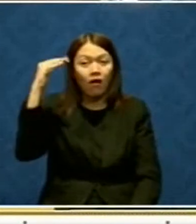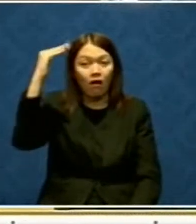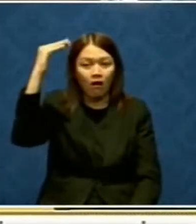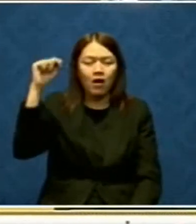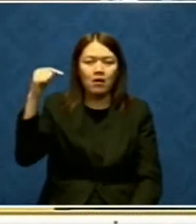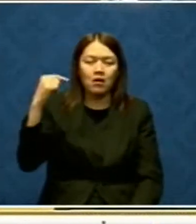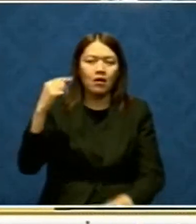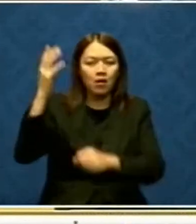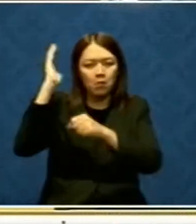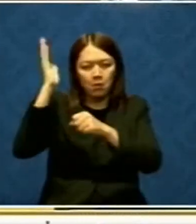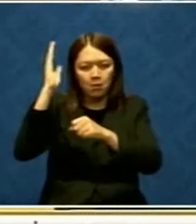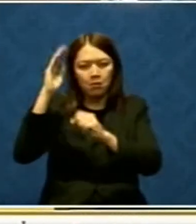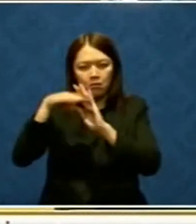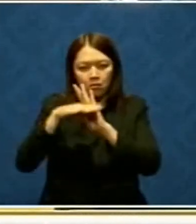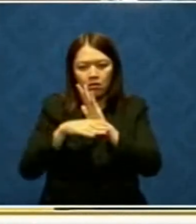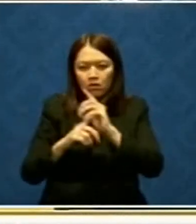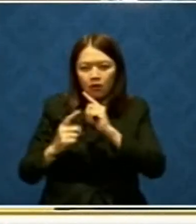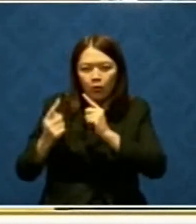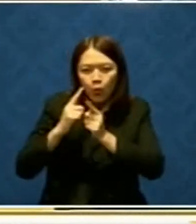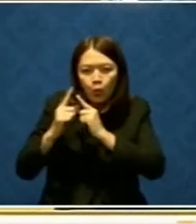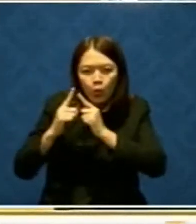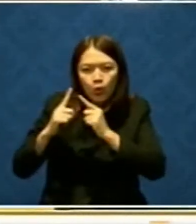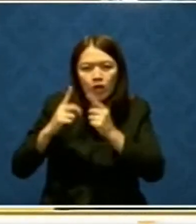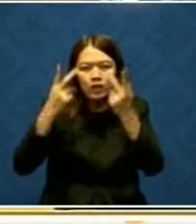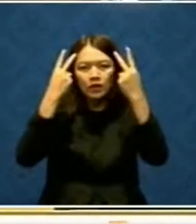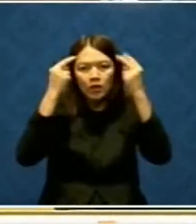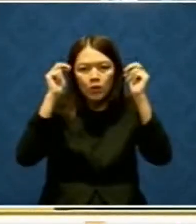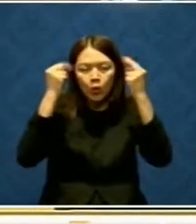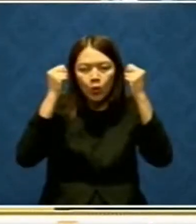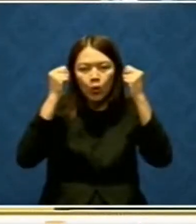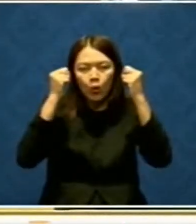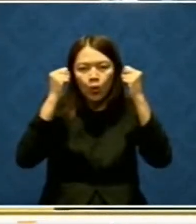ายในสภาบอกว่าจะไปเจรจากับนายกเยอรมัน